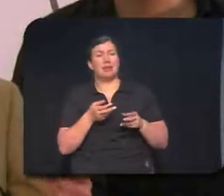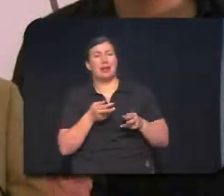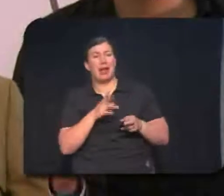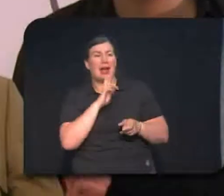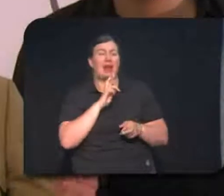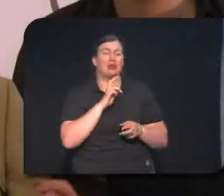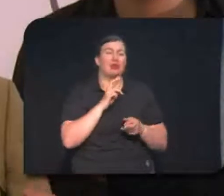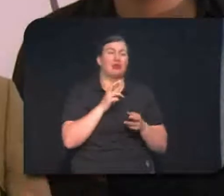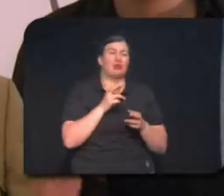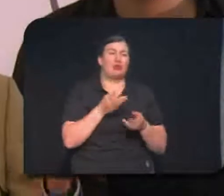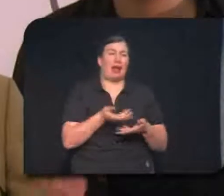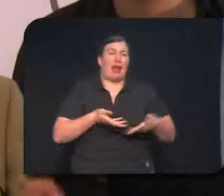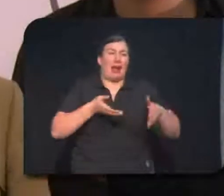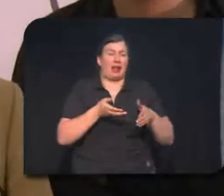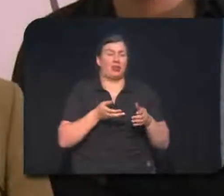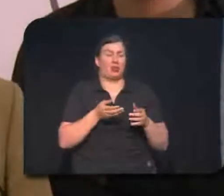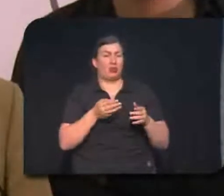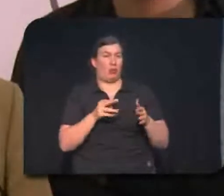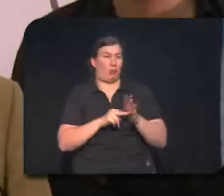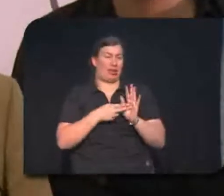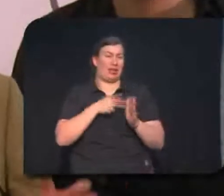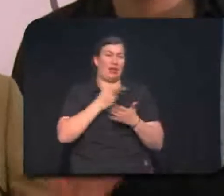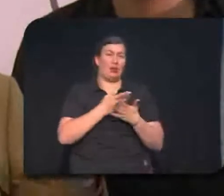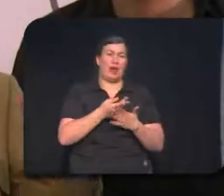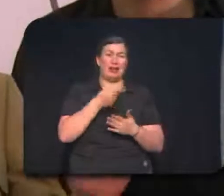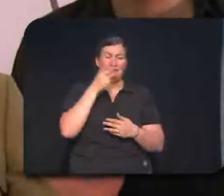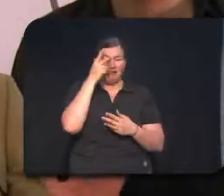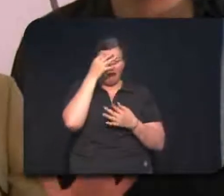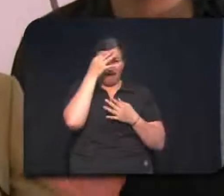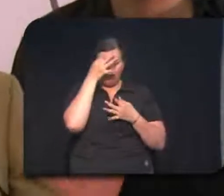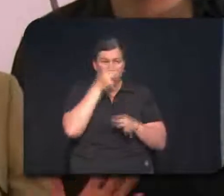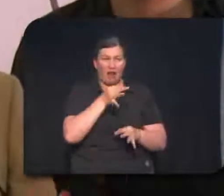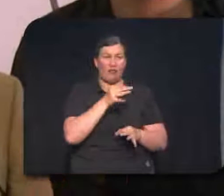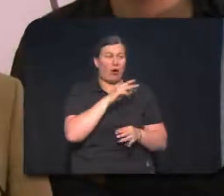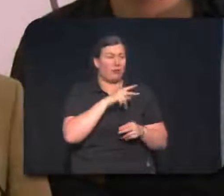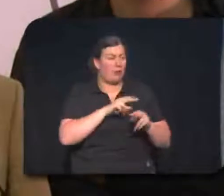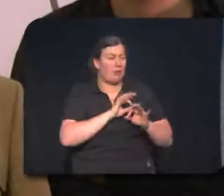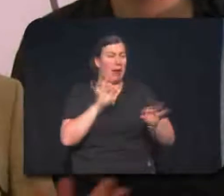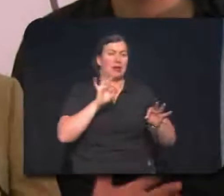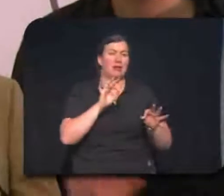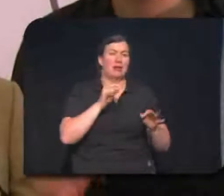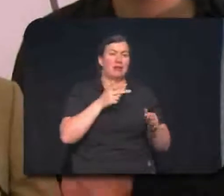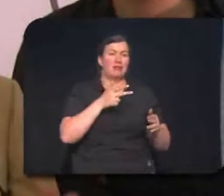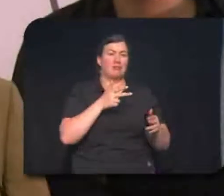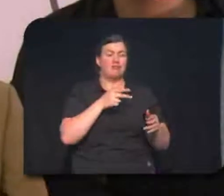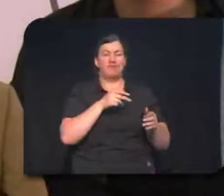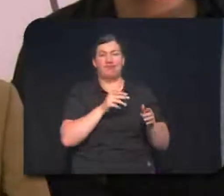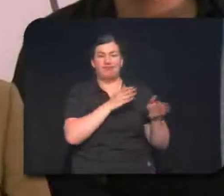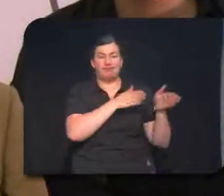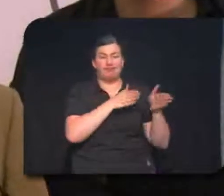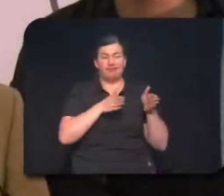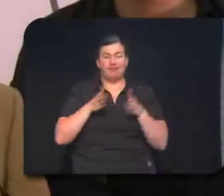jedenfalls die Verantwortung gerecht verteilt würde und hier bitte jetzt nicht verunsichern lassen von von so einzelnen Stimmen